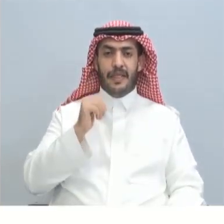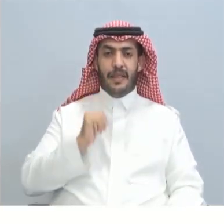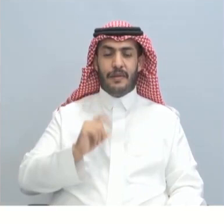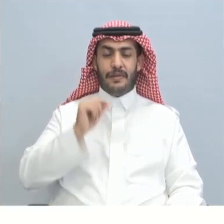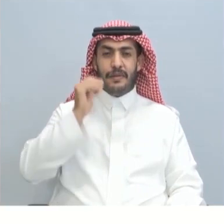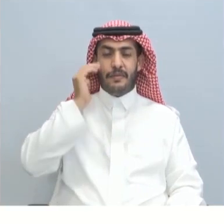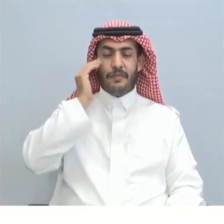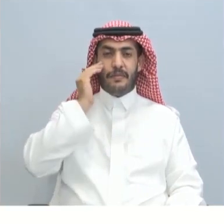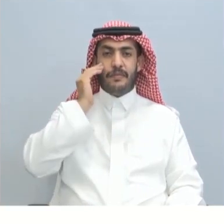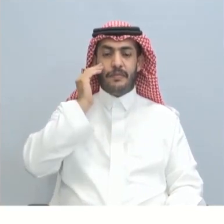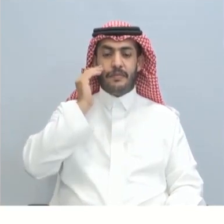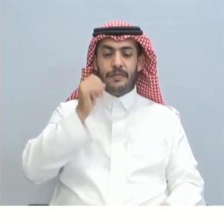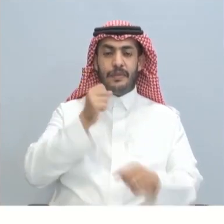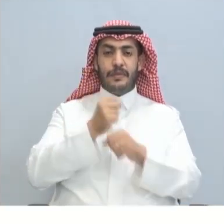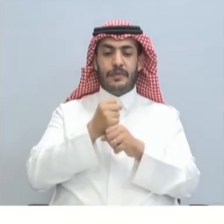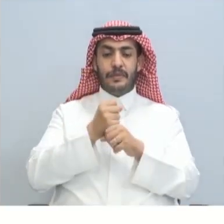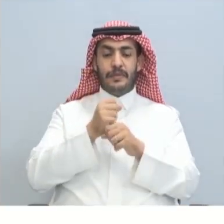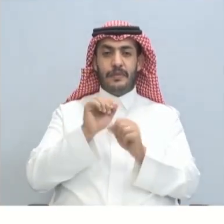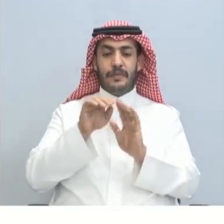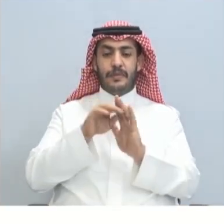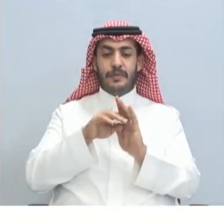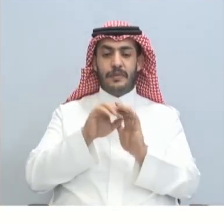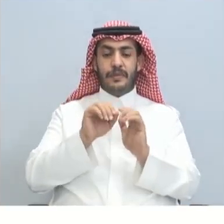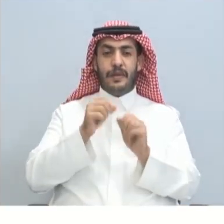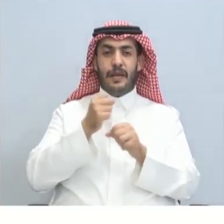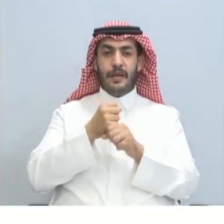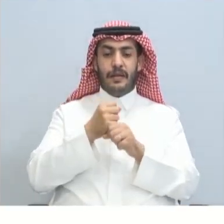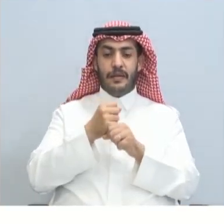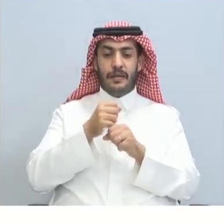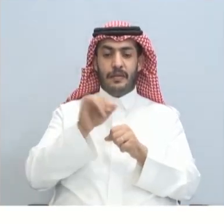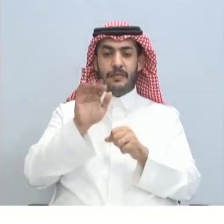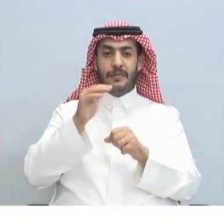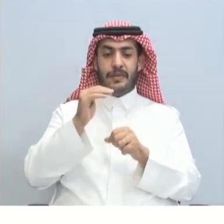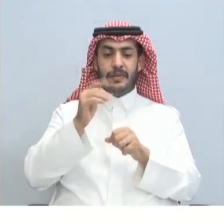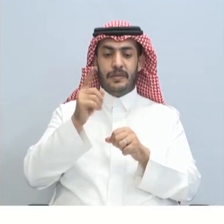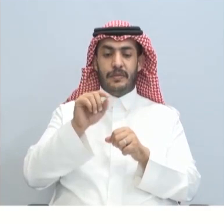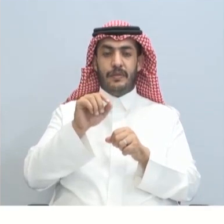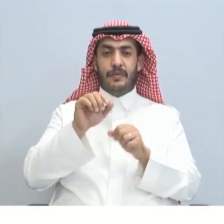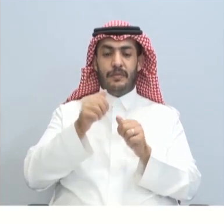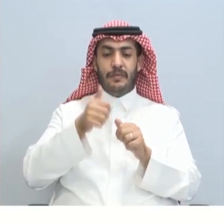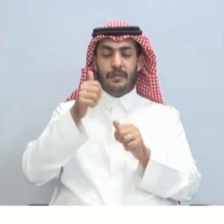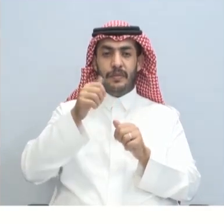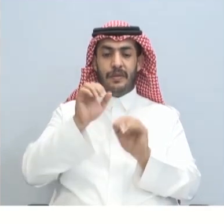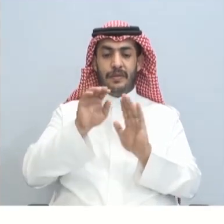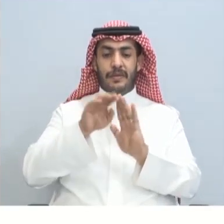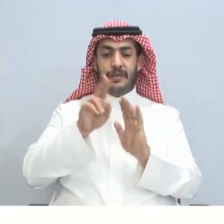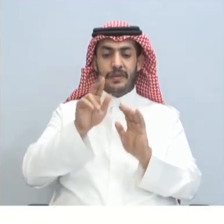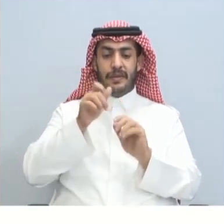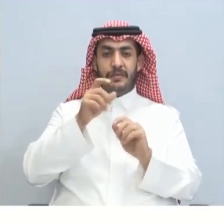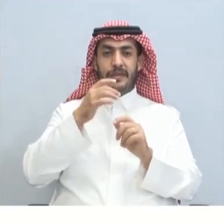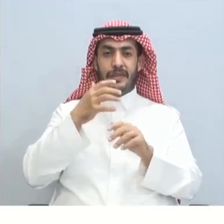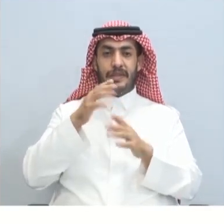الطالب عزيزتي الطالبه يستخدم و يستعمل في اعمال المسح وكذلك مثبط لتصلب